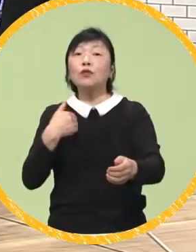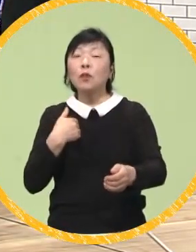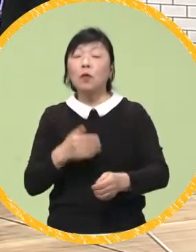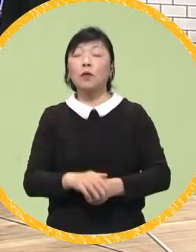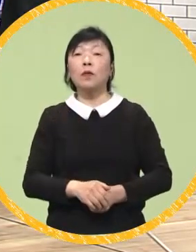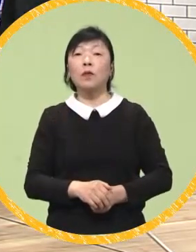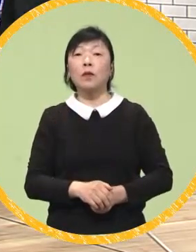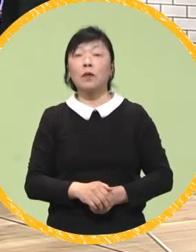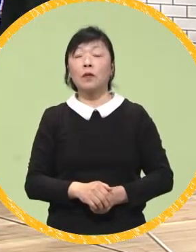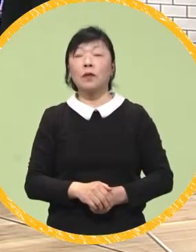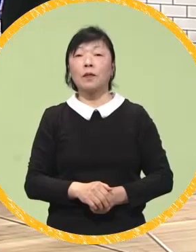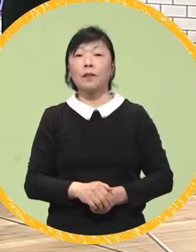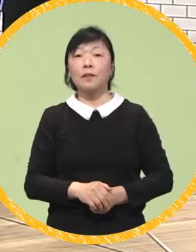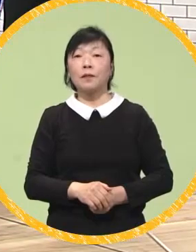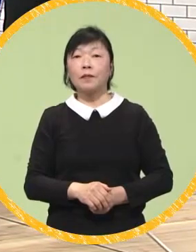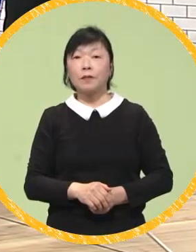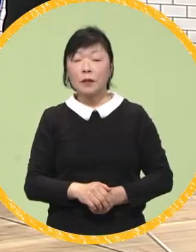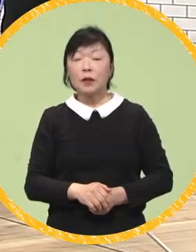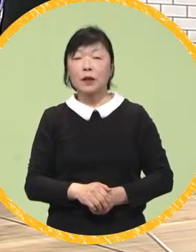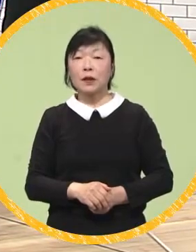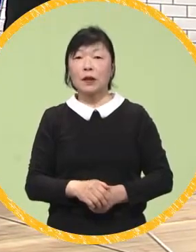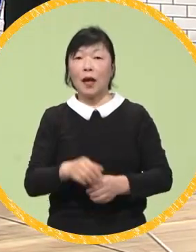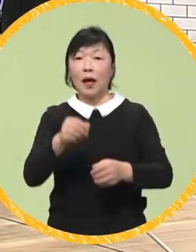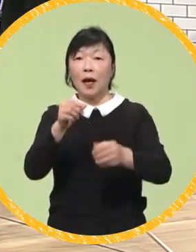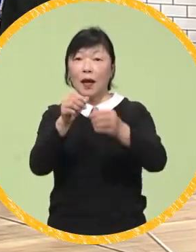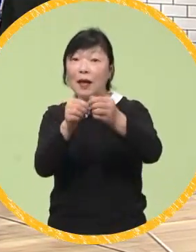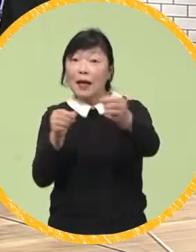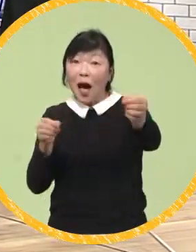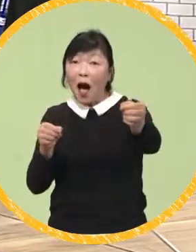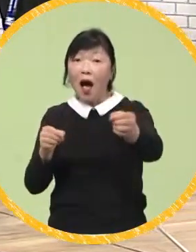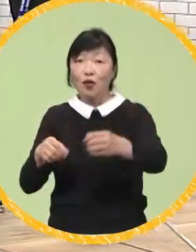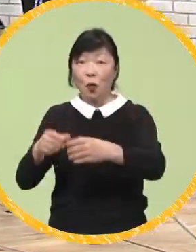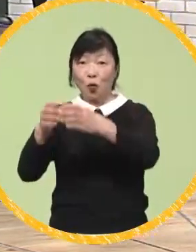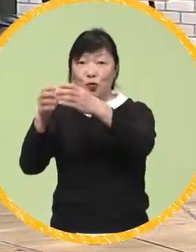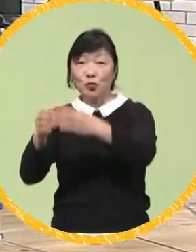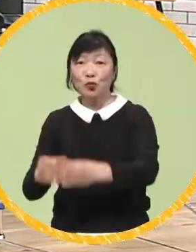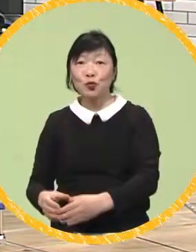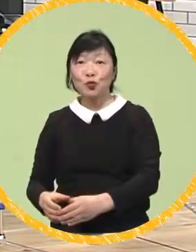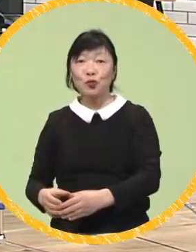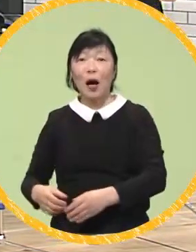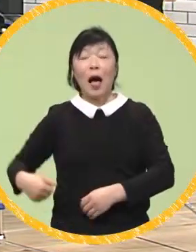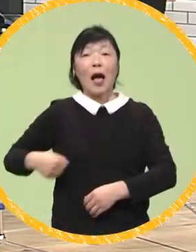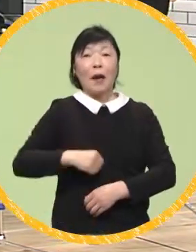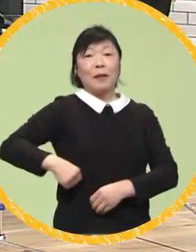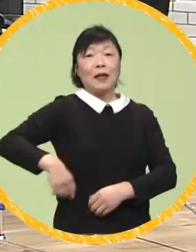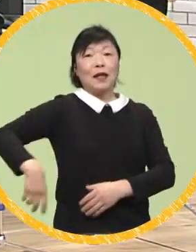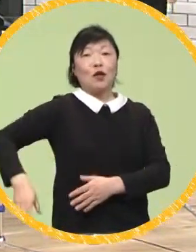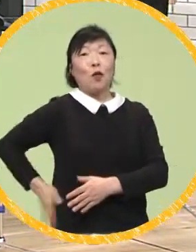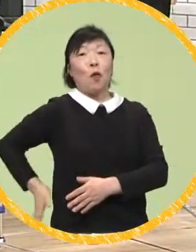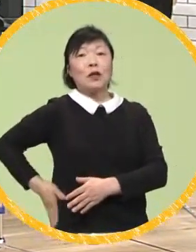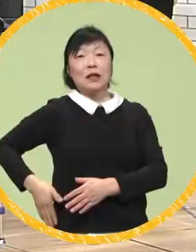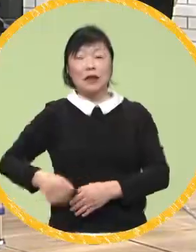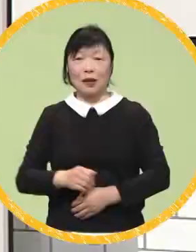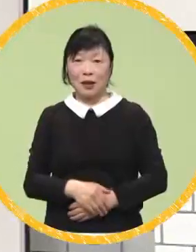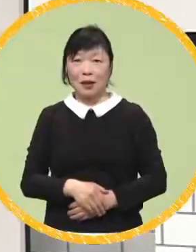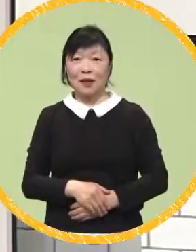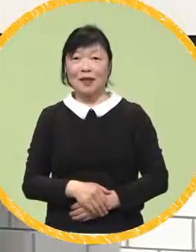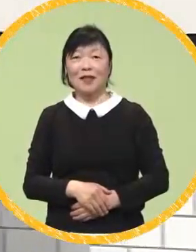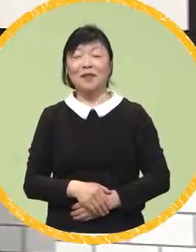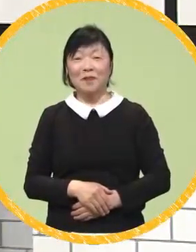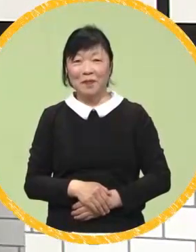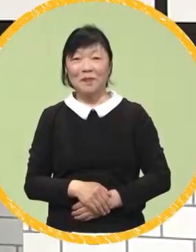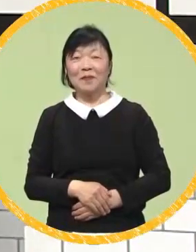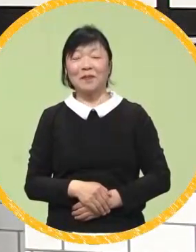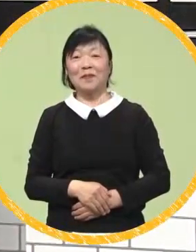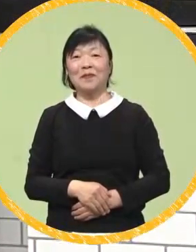にですね矢野つつですねはいこれだお家の腰につけていきましょう右の腰やなんかなってきましたね